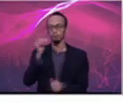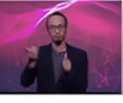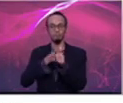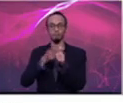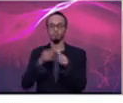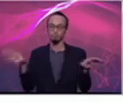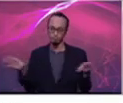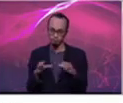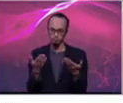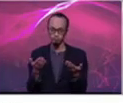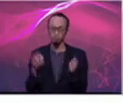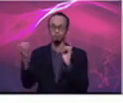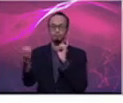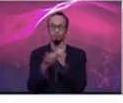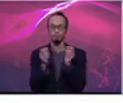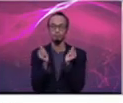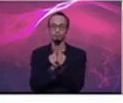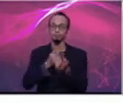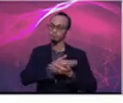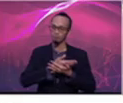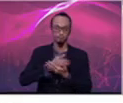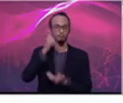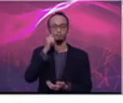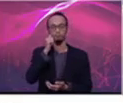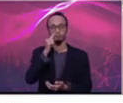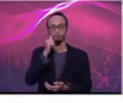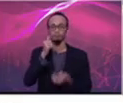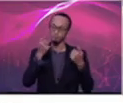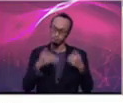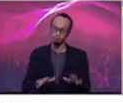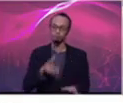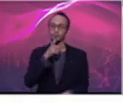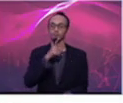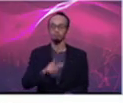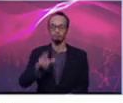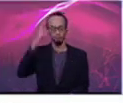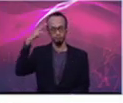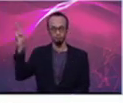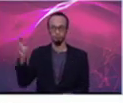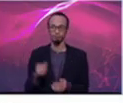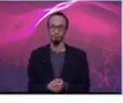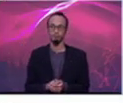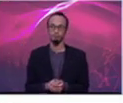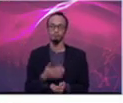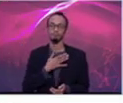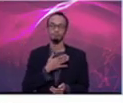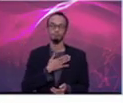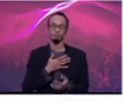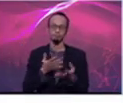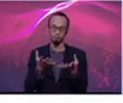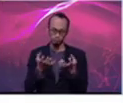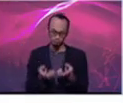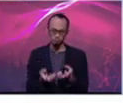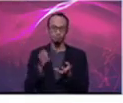dilakukan adalah bertemu dengan anak perempuan yang sudah lama dirindui pertama kata kita nak masuk Pondok nak